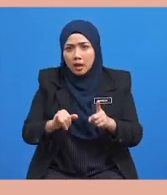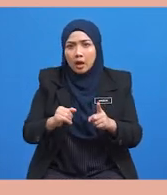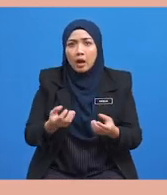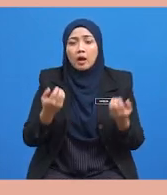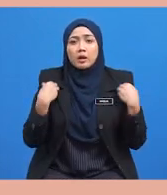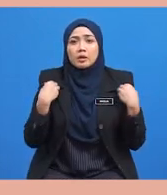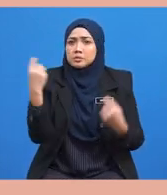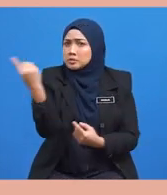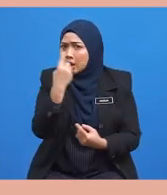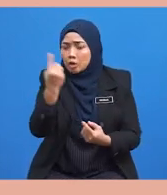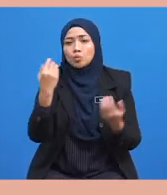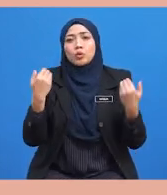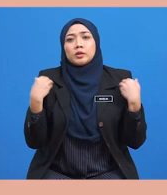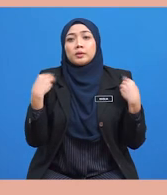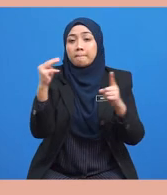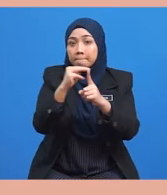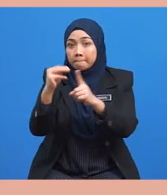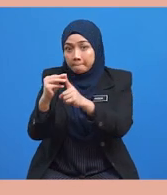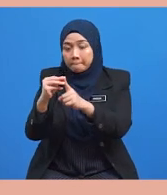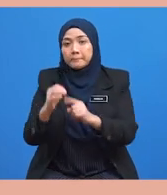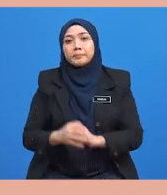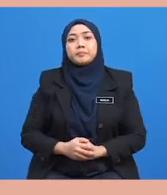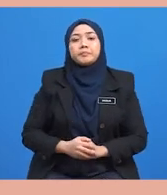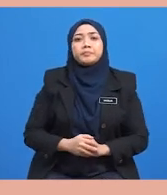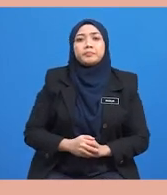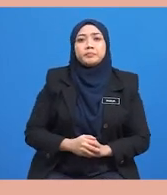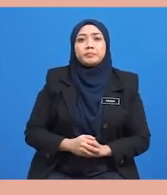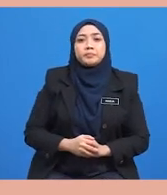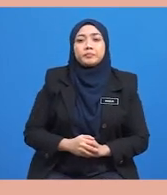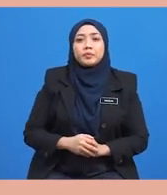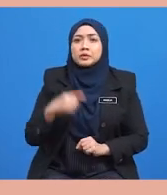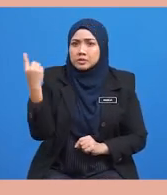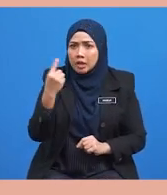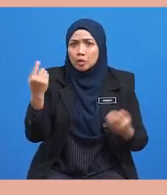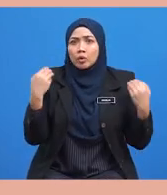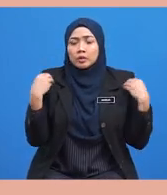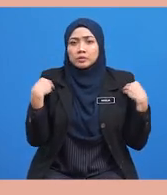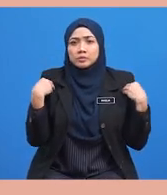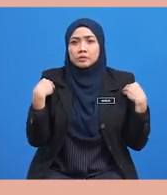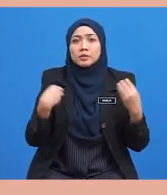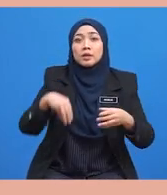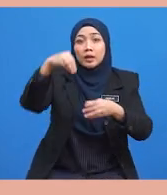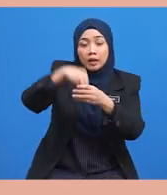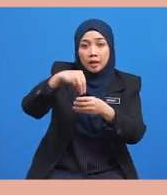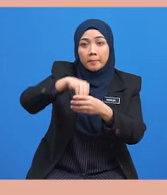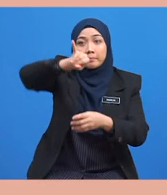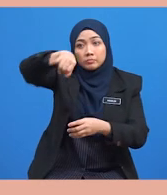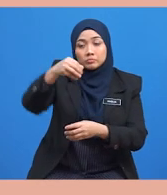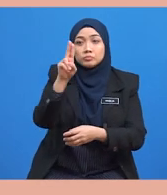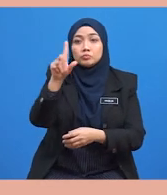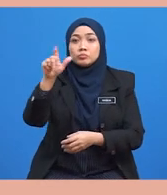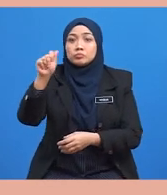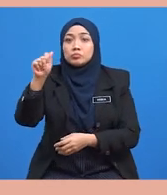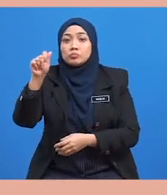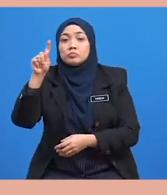Tahniah, murid-murid. Julat markah yang lebih kerap muncul adalah dalam julat 40